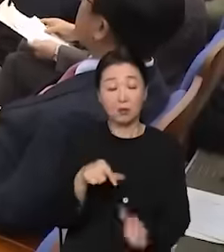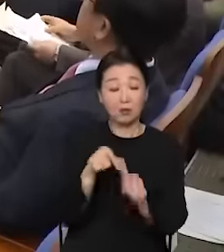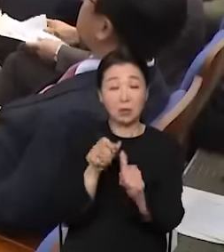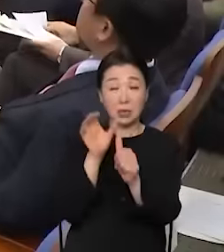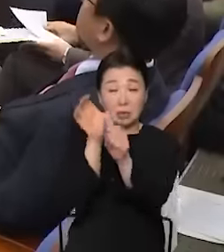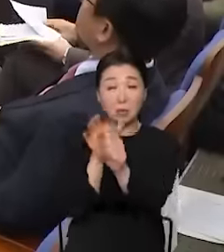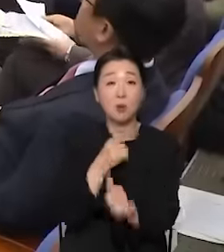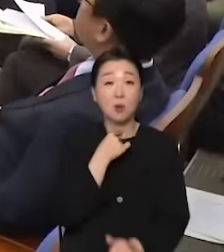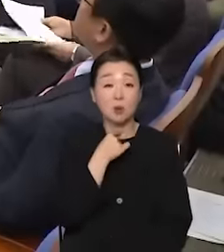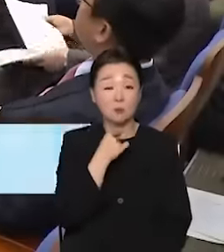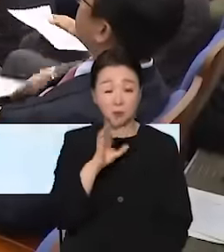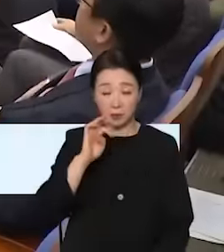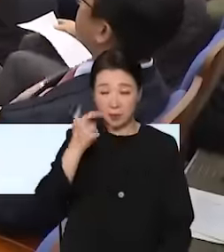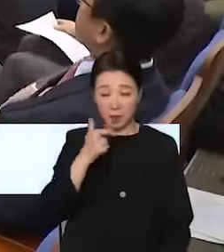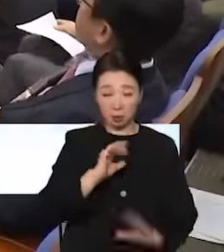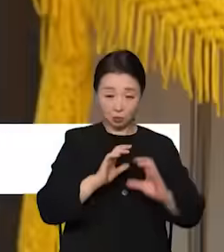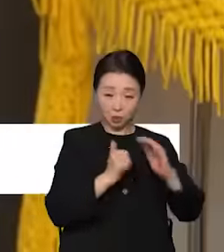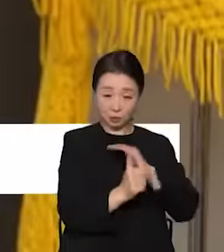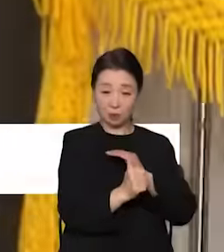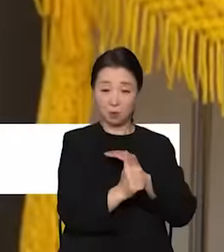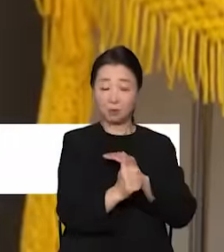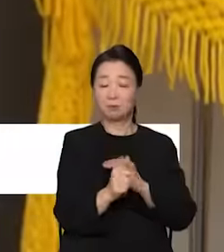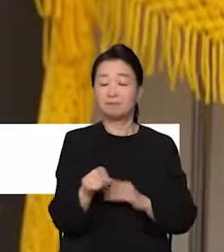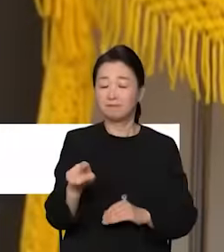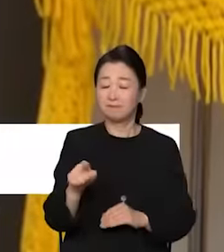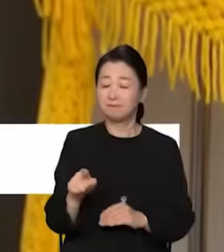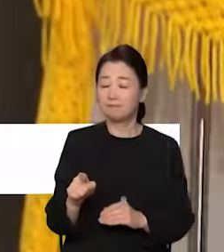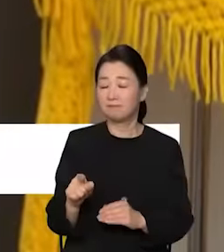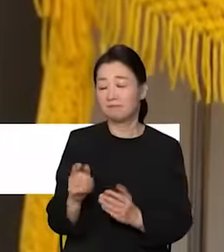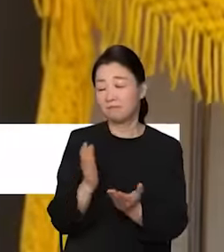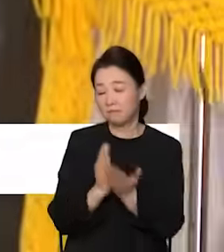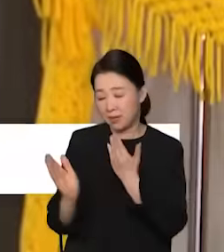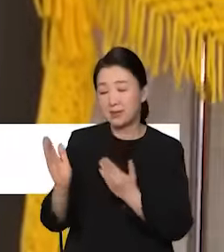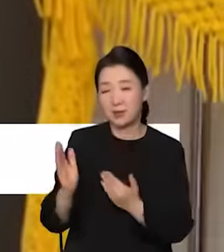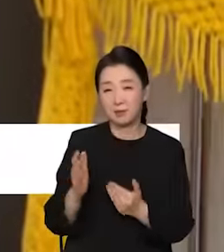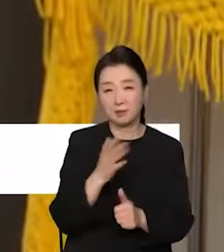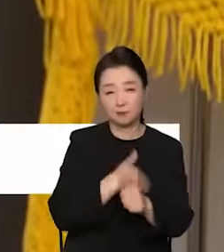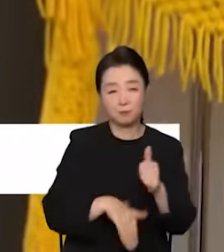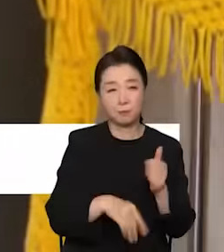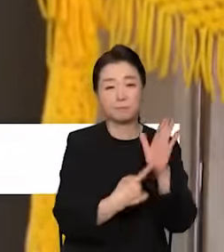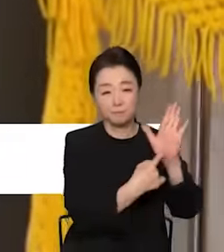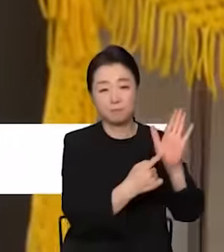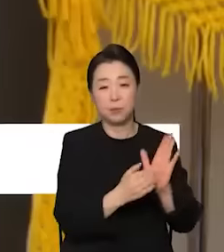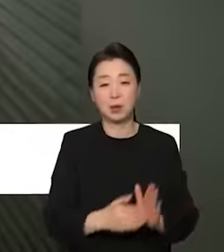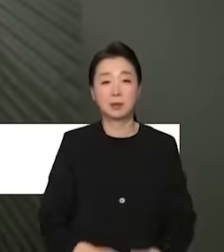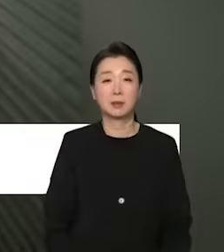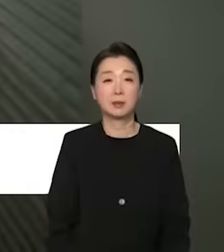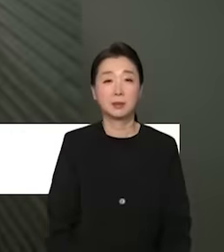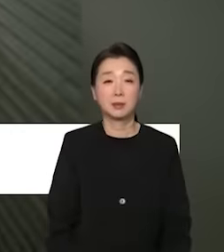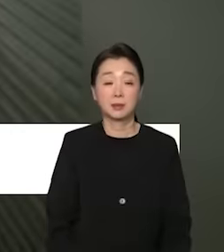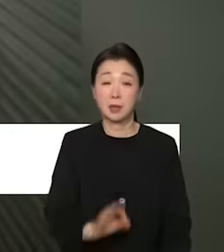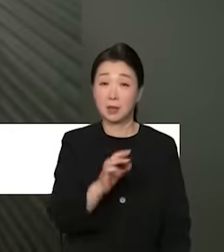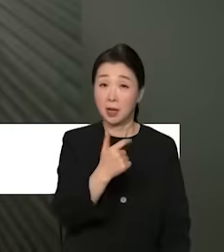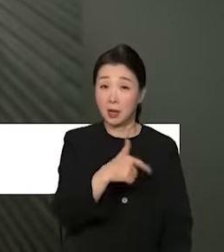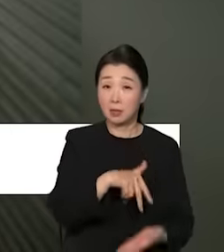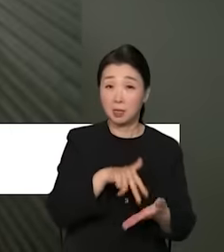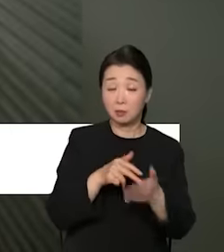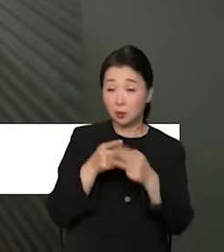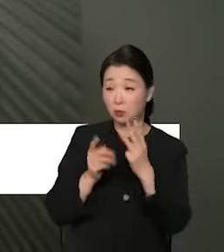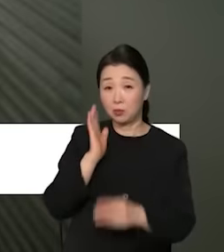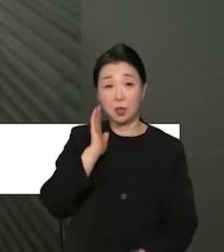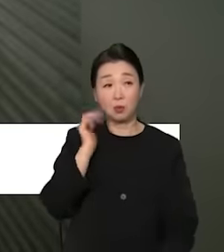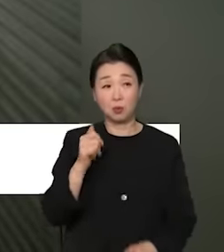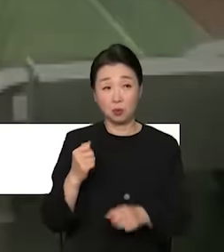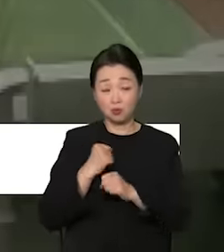소식에 한동훈 국민의 임 대표는 대단히 부적절하다는 입장을 주변에 밝혔습니다 한 대표는 윤 대통령은